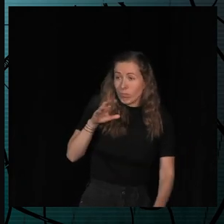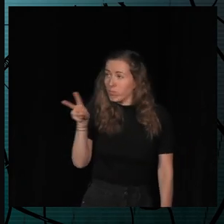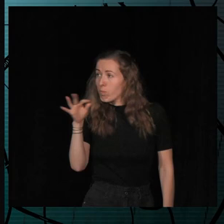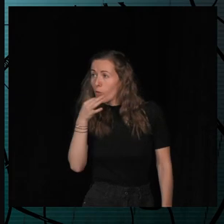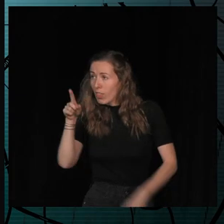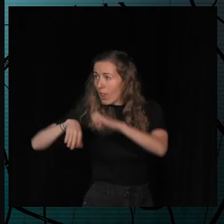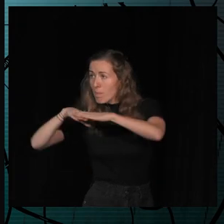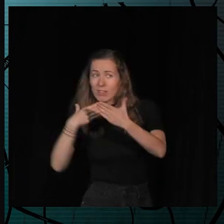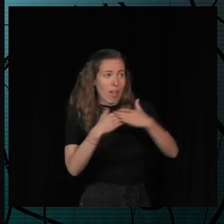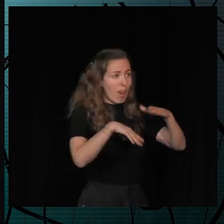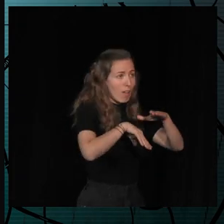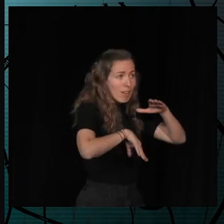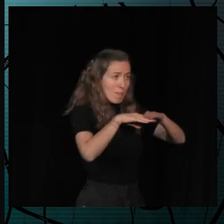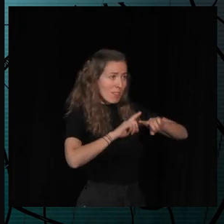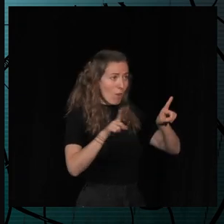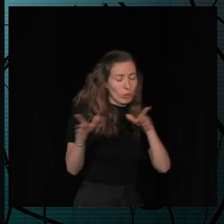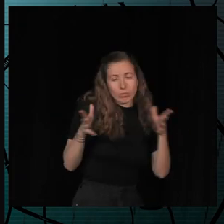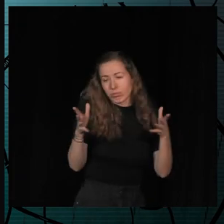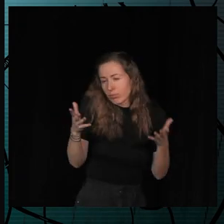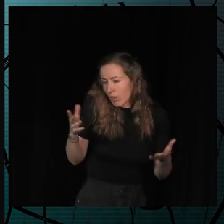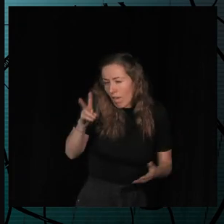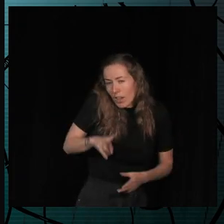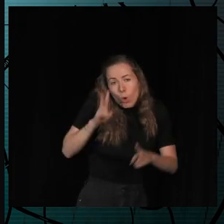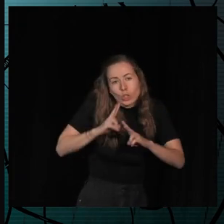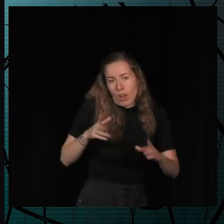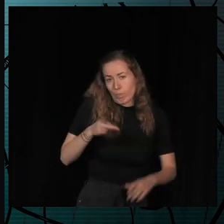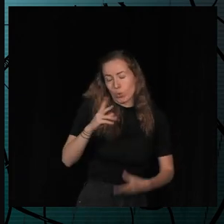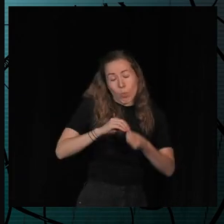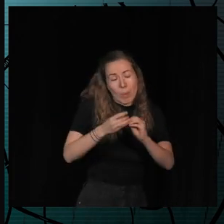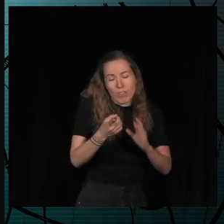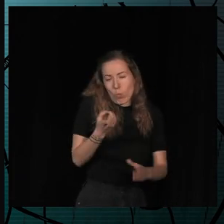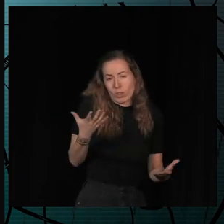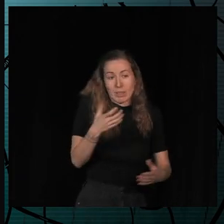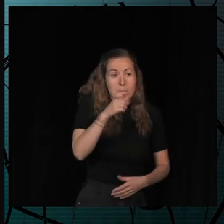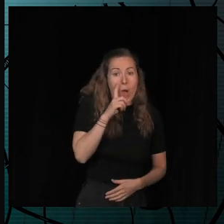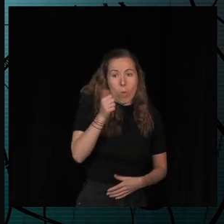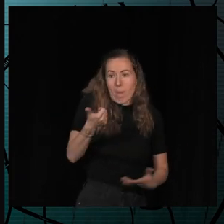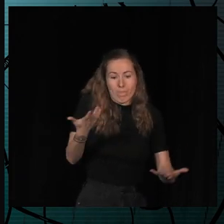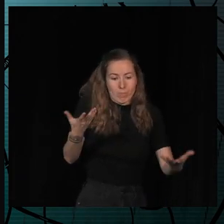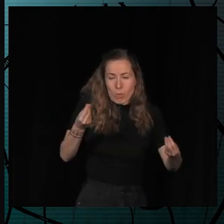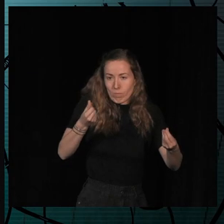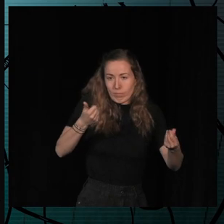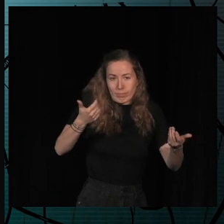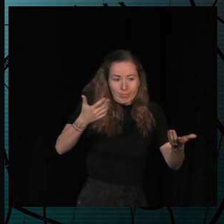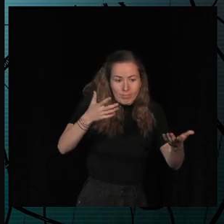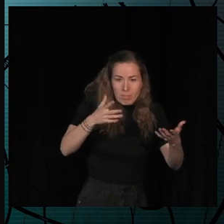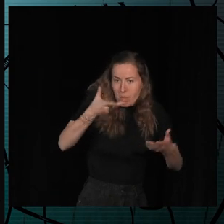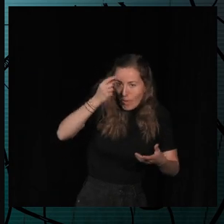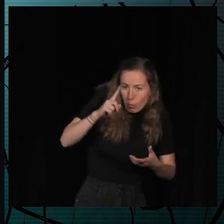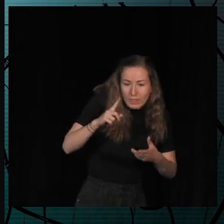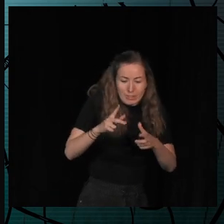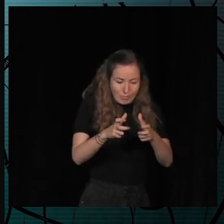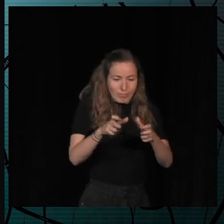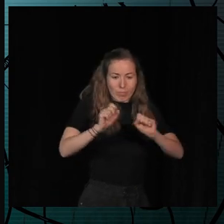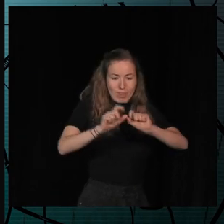c'est moi je vois plus des des parents qui sont démunis qui ne connaissent pas forcément euh toujours tout tout toutes les fonctionnalités on va